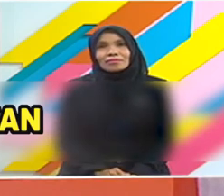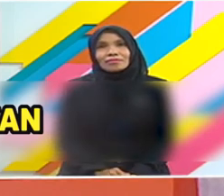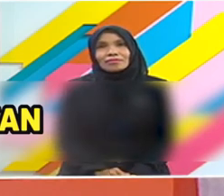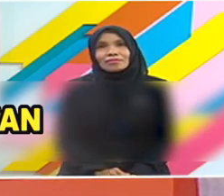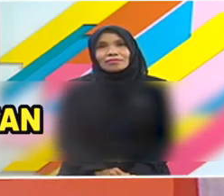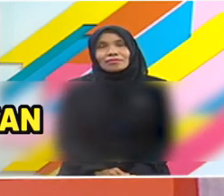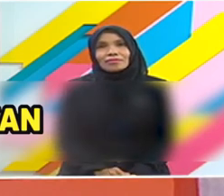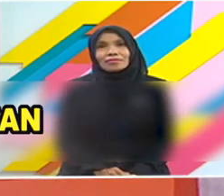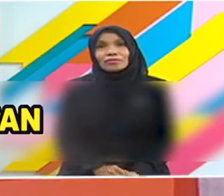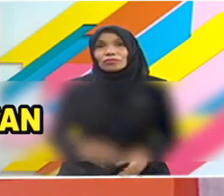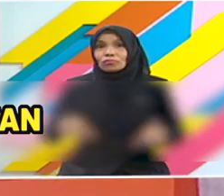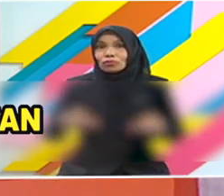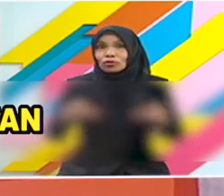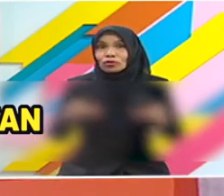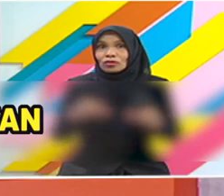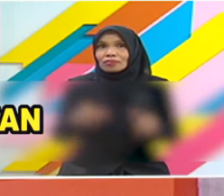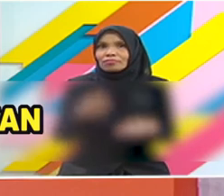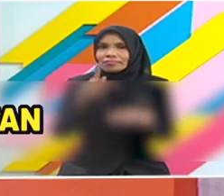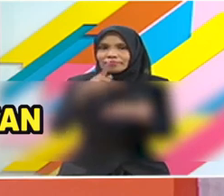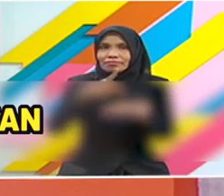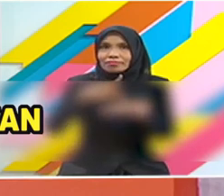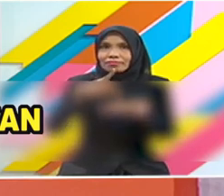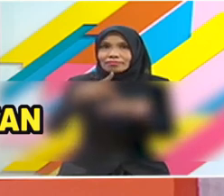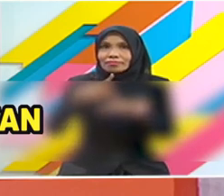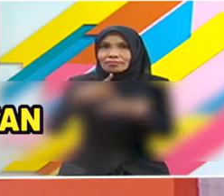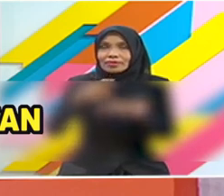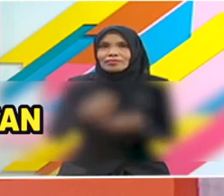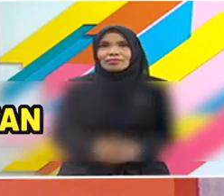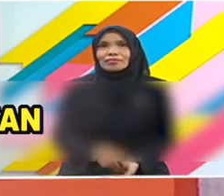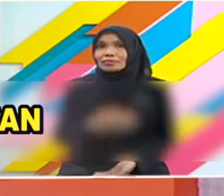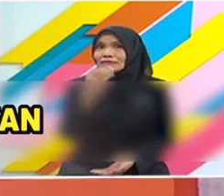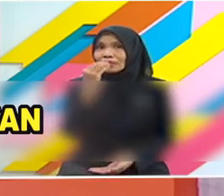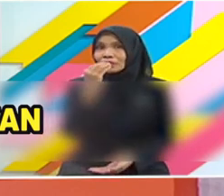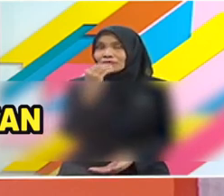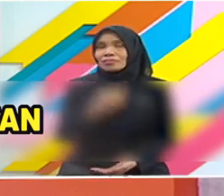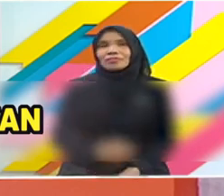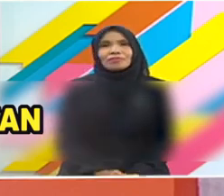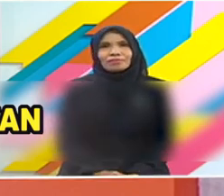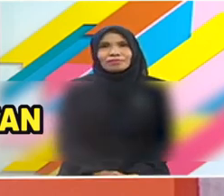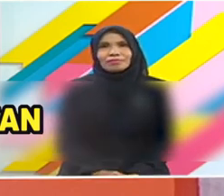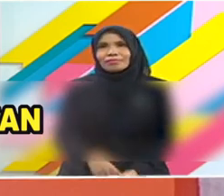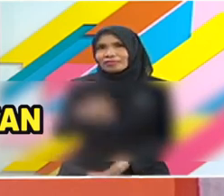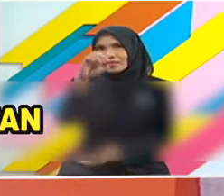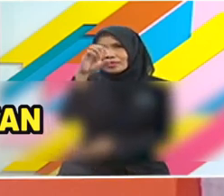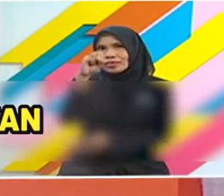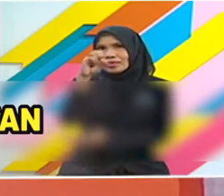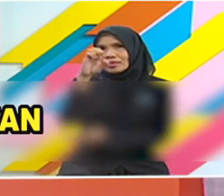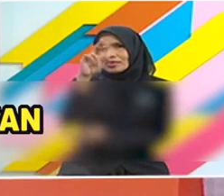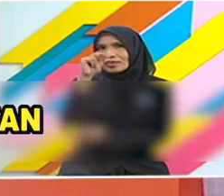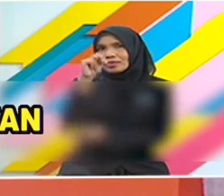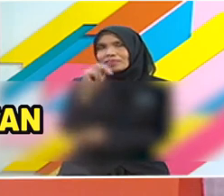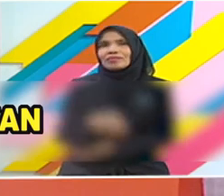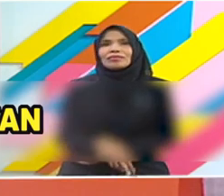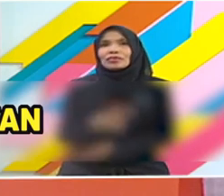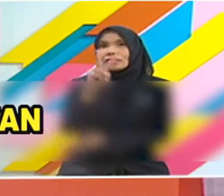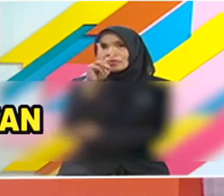ataupun biskut dan sebagainya, kita menggunakan esen vanila. Cemerlang Kak Rina. Cemerlang. Sangat